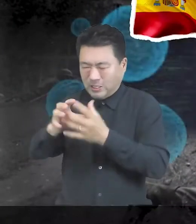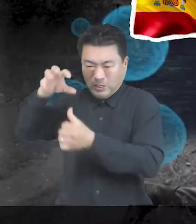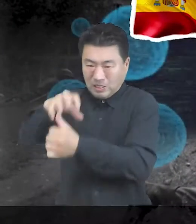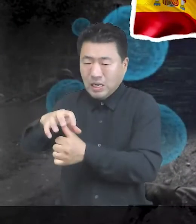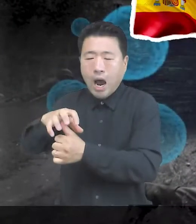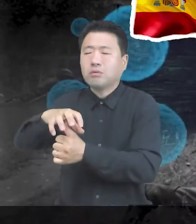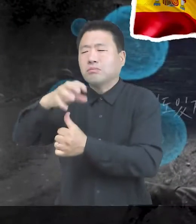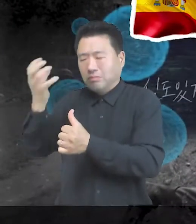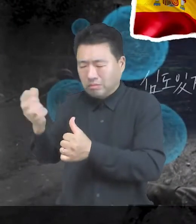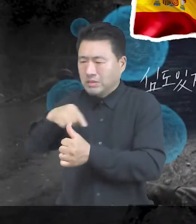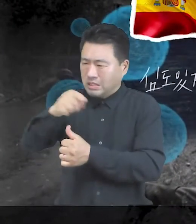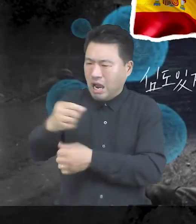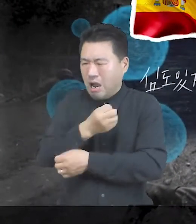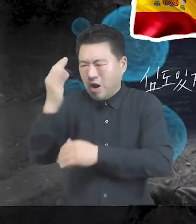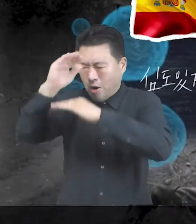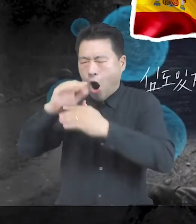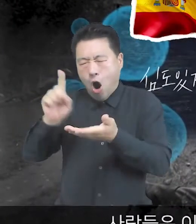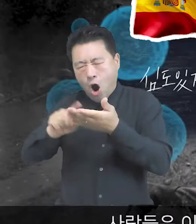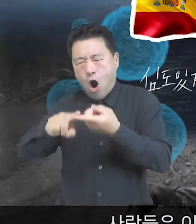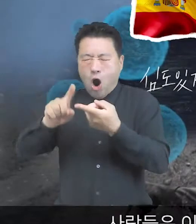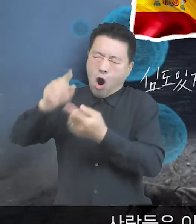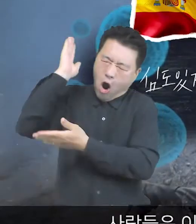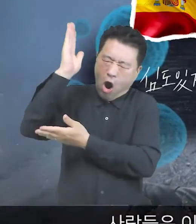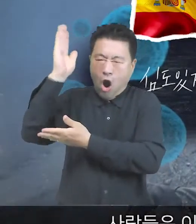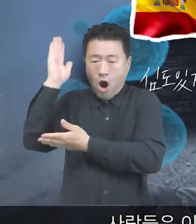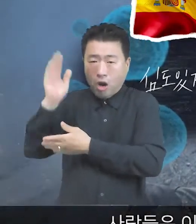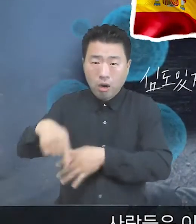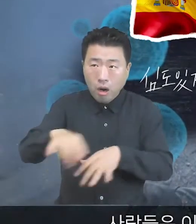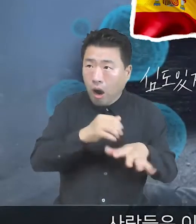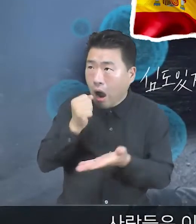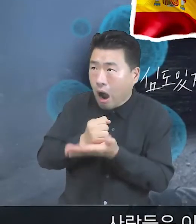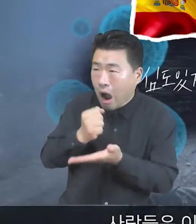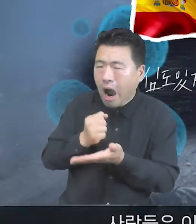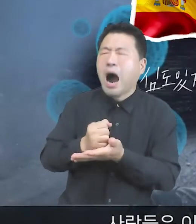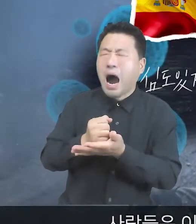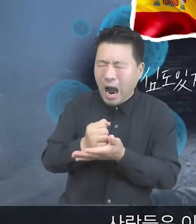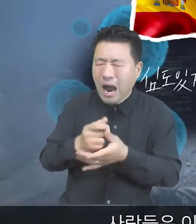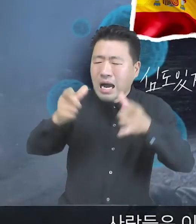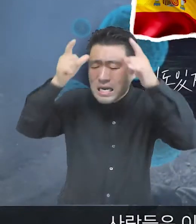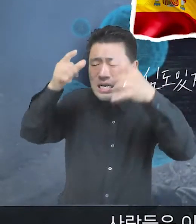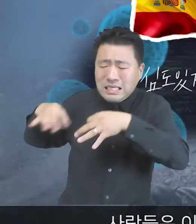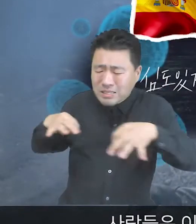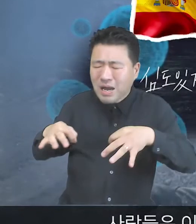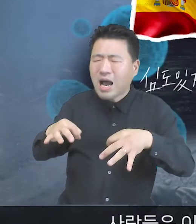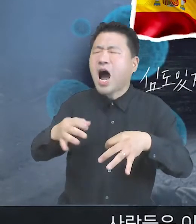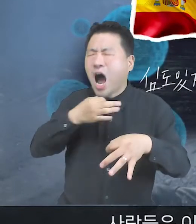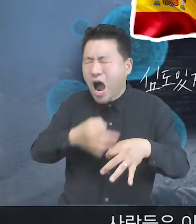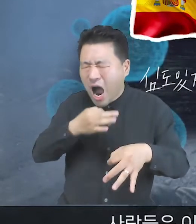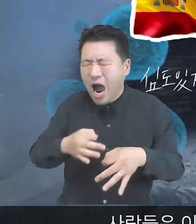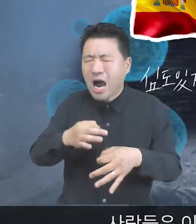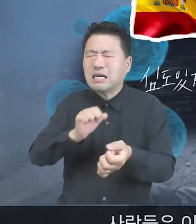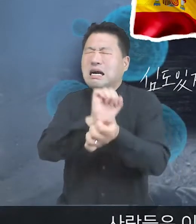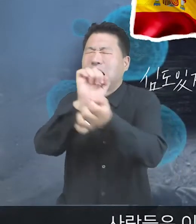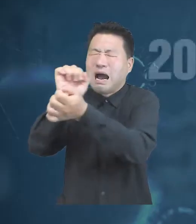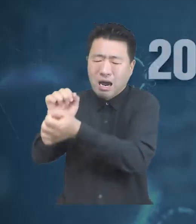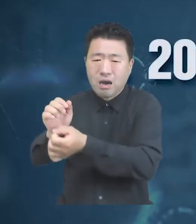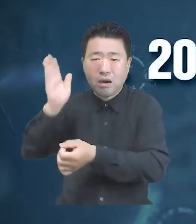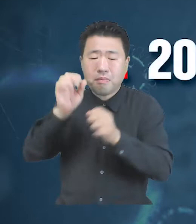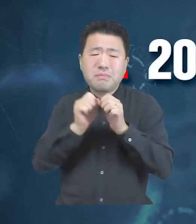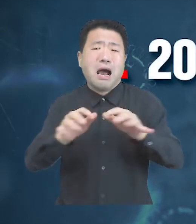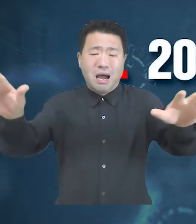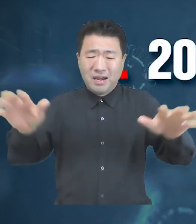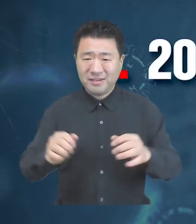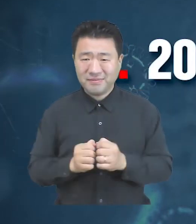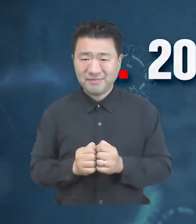이 유행병에 대해 심도 있게 다룰 수 있었고, 사람들은 이 유행병의 이름을 스페인 독감이라 부르게 되었습니다.